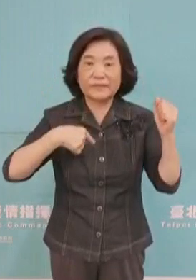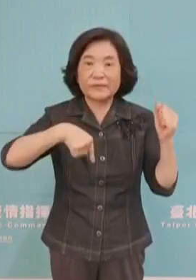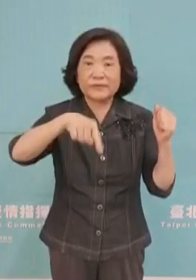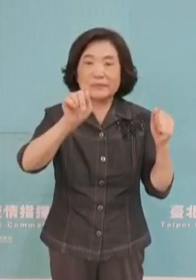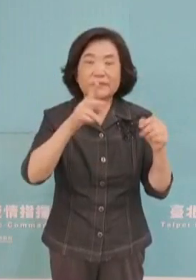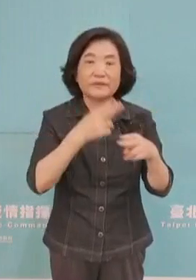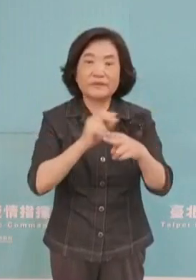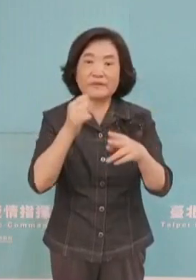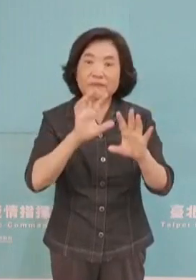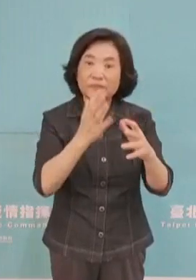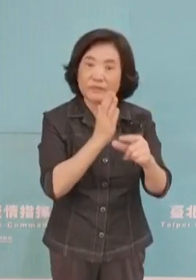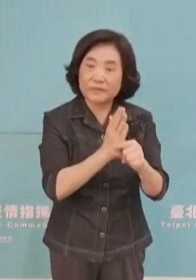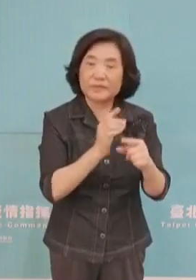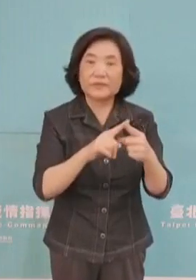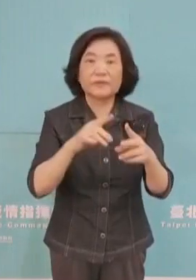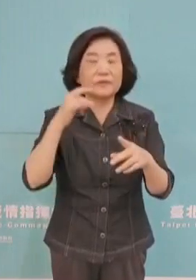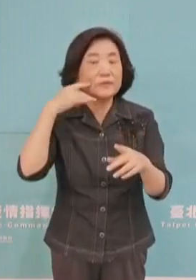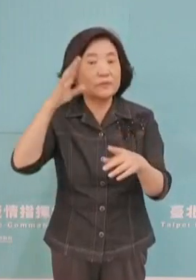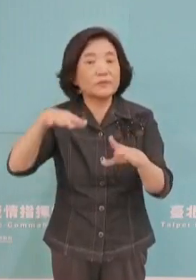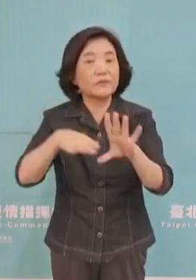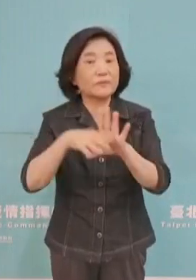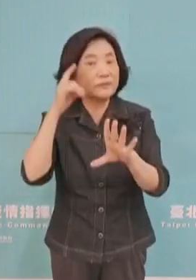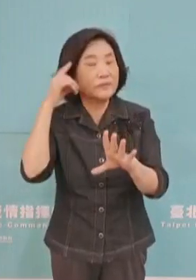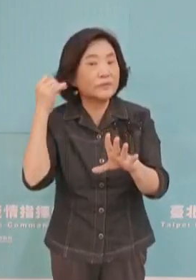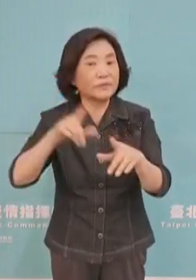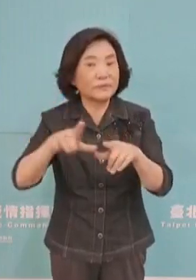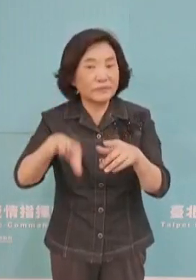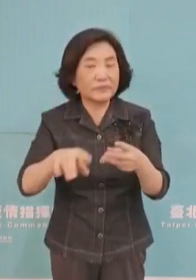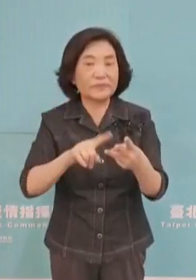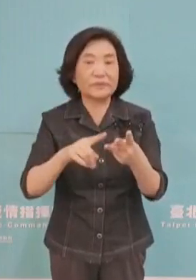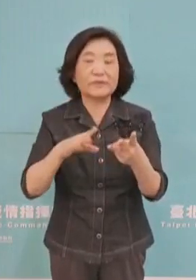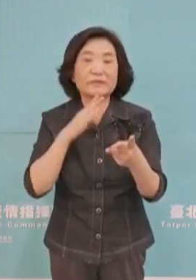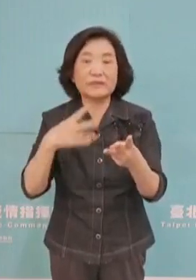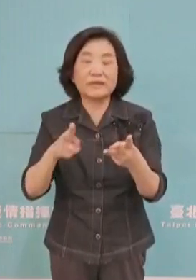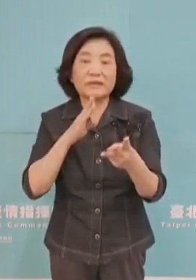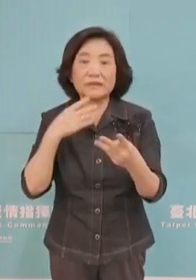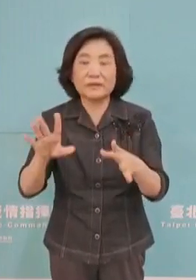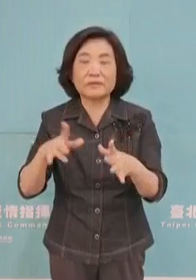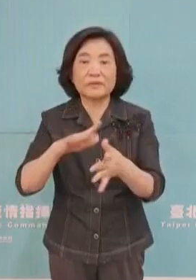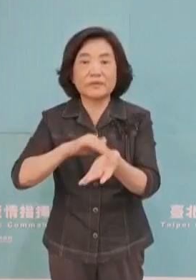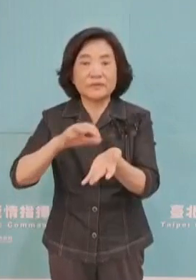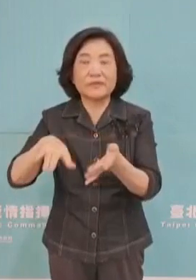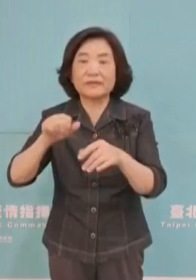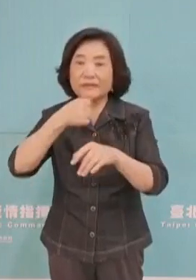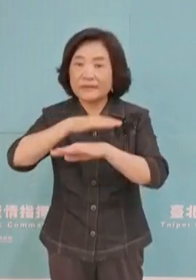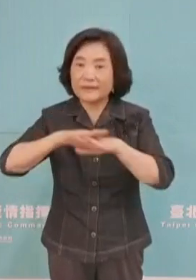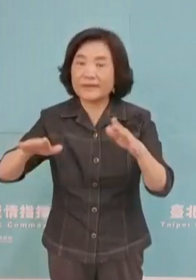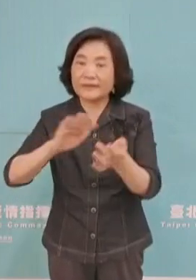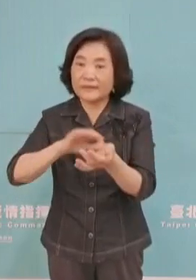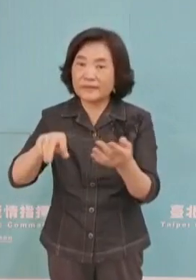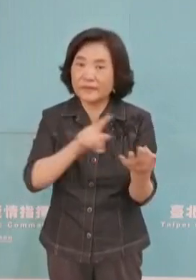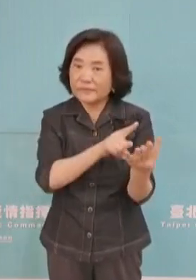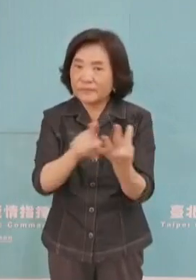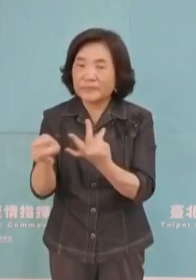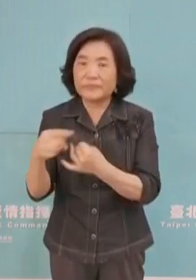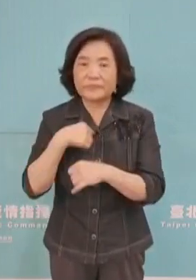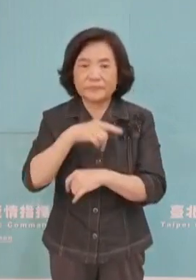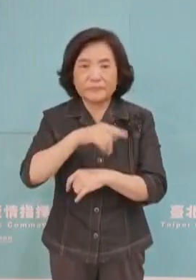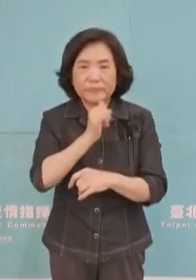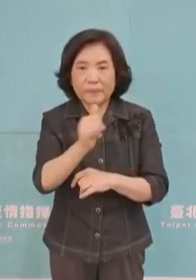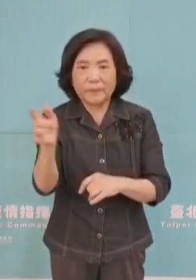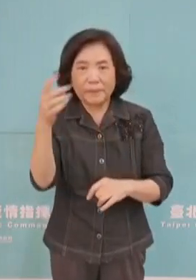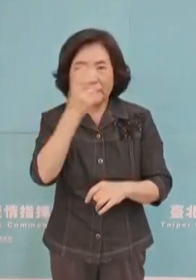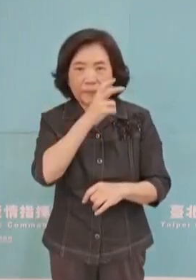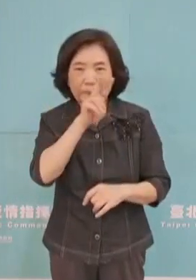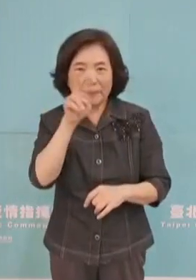信义国中、松山文创园区，还有庄敬诊所，还有台安医院去看哦。其实我们还是动员